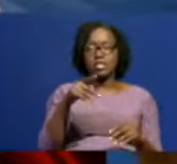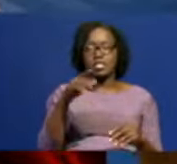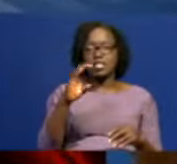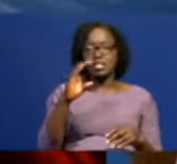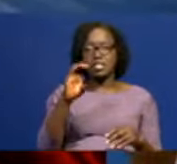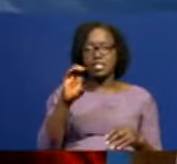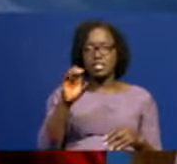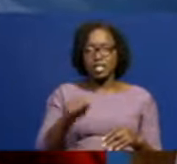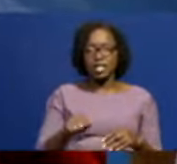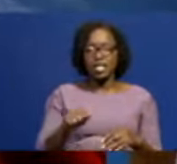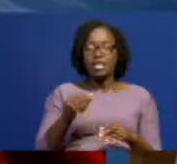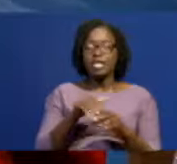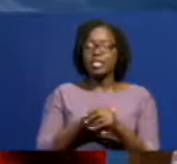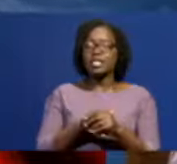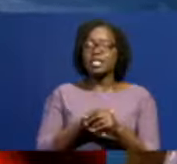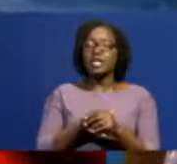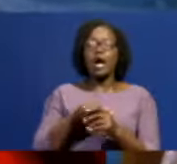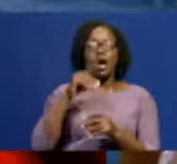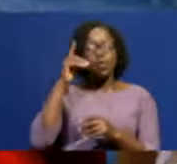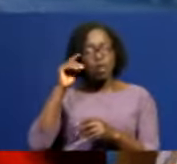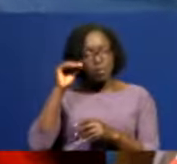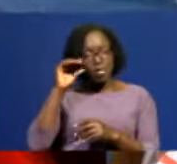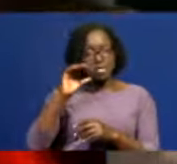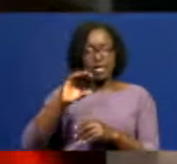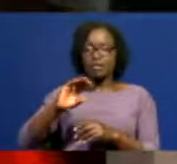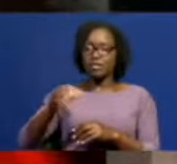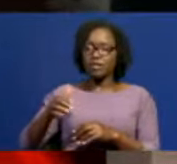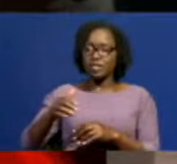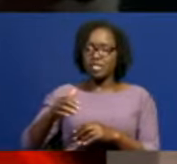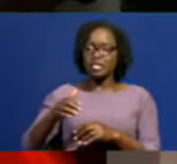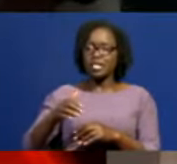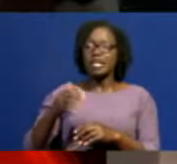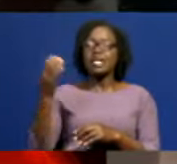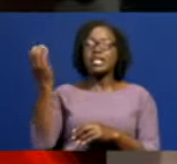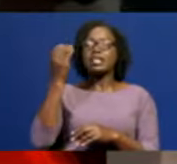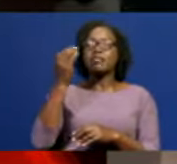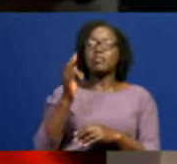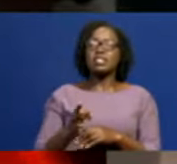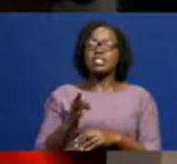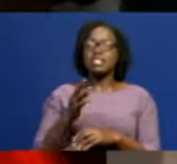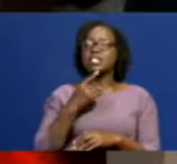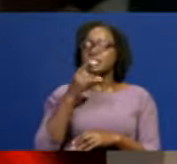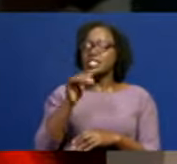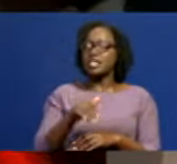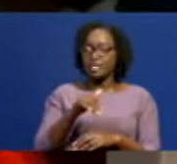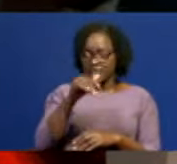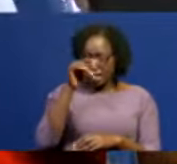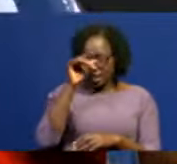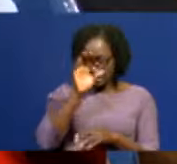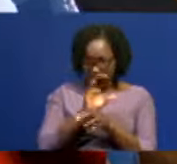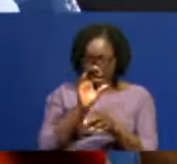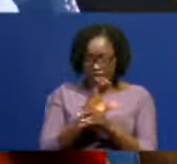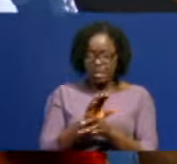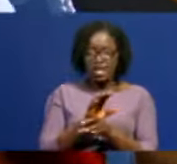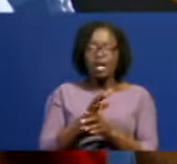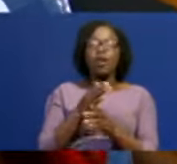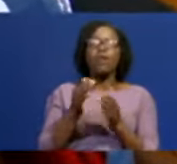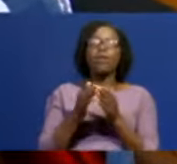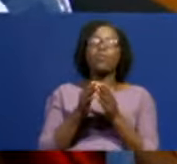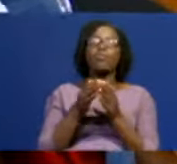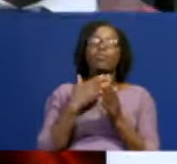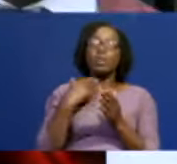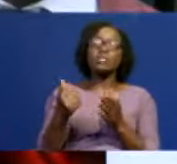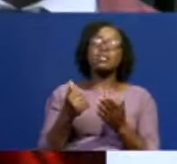in Mombasa, Evangelist Julius Githinji stated that the church has taken deliberate steps to mentor the young boys and